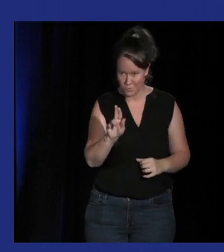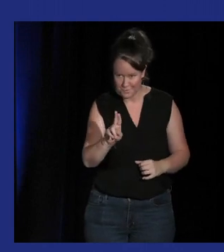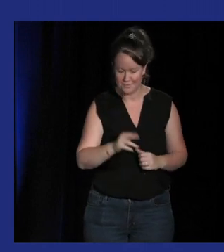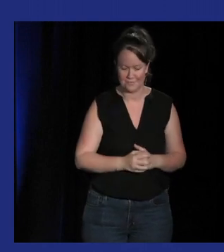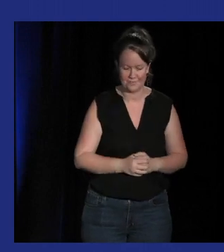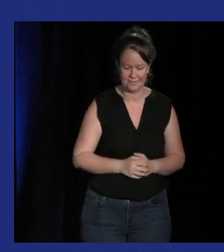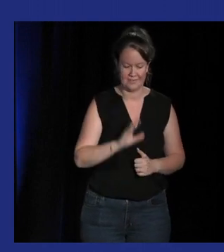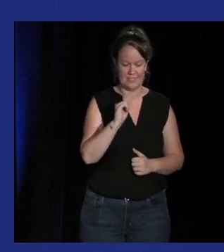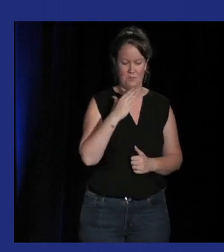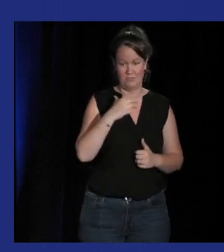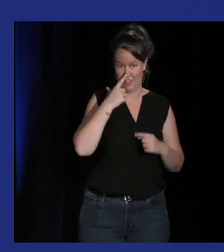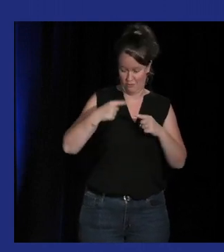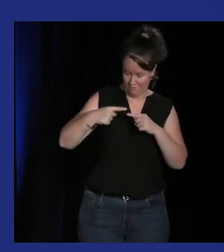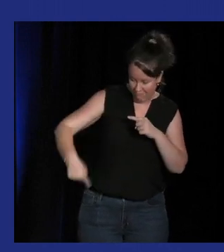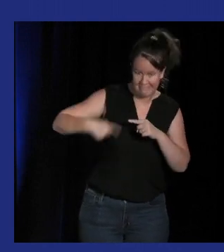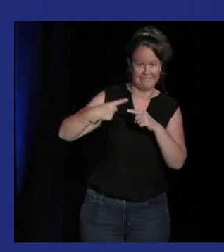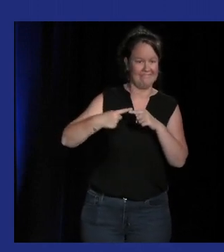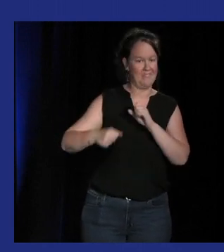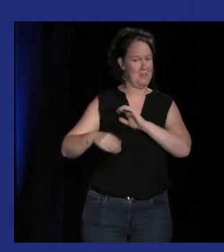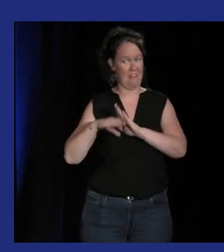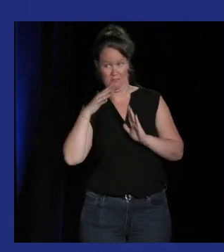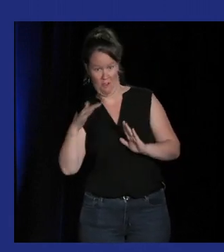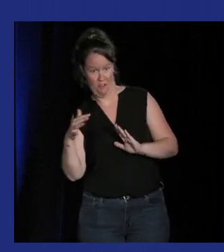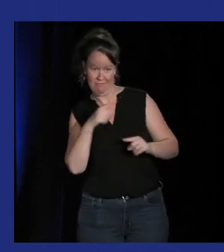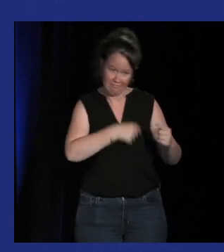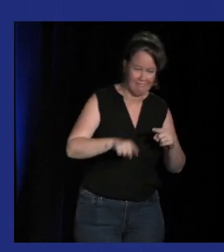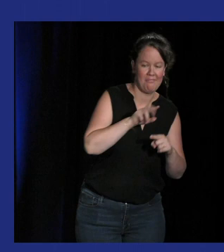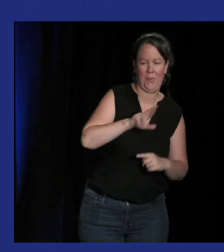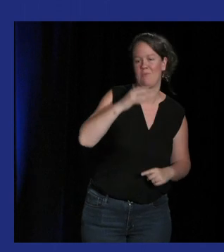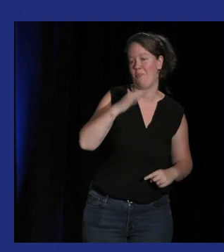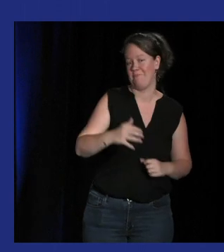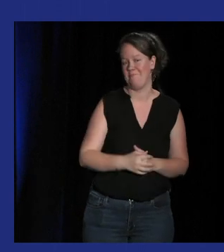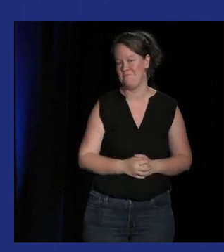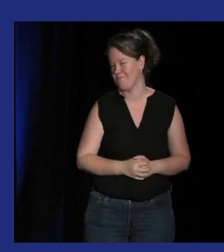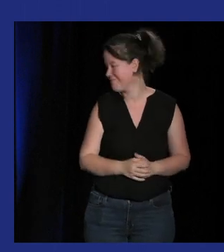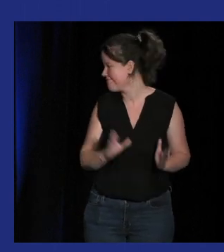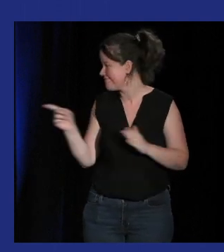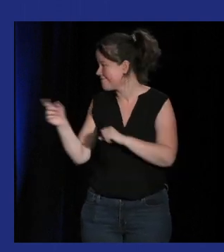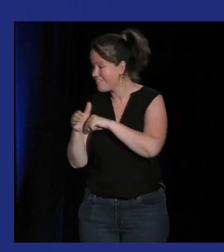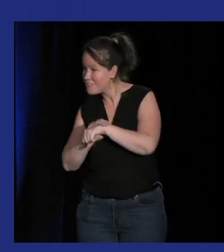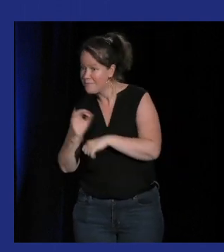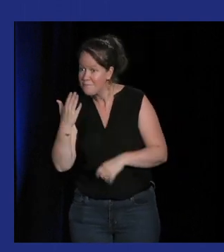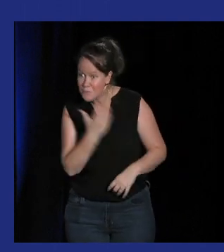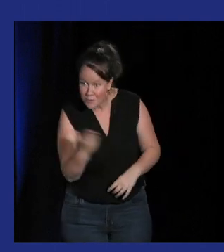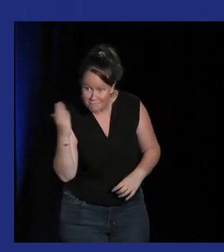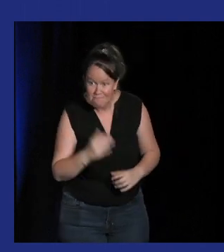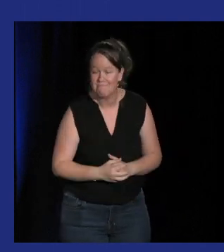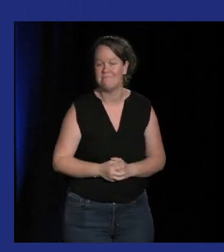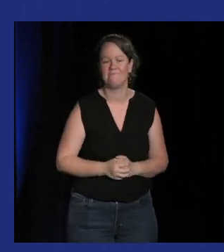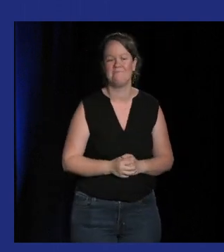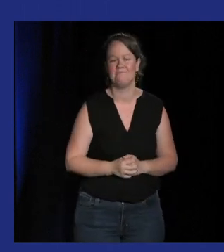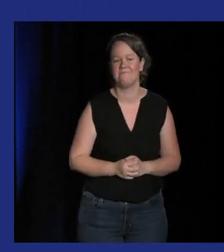tour de boucle et que je suis revenue à ma passion principale voilà bonjour à tous déjà